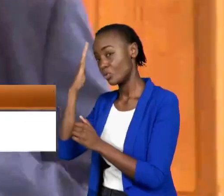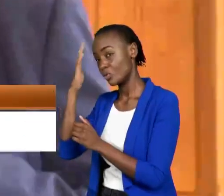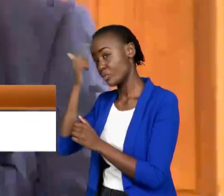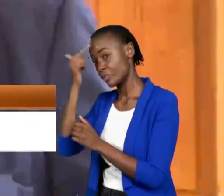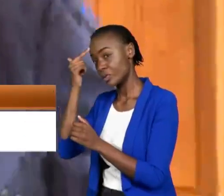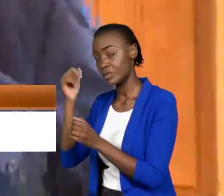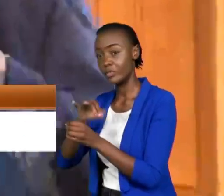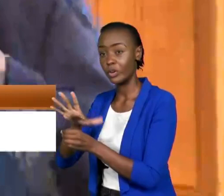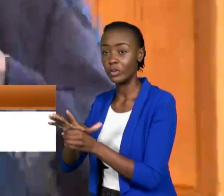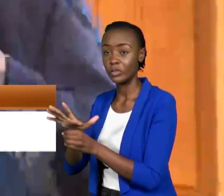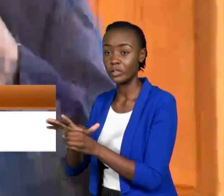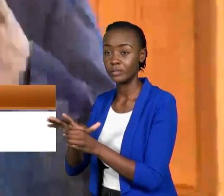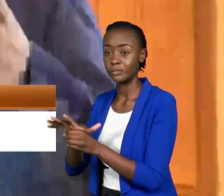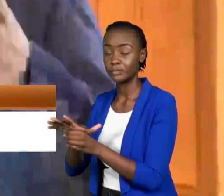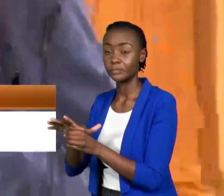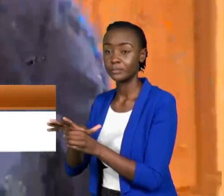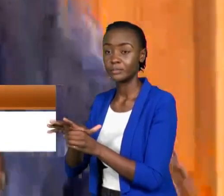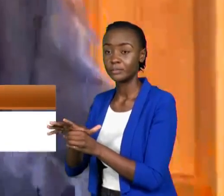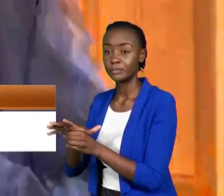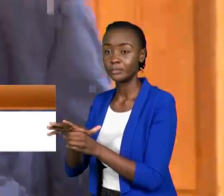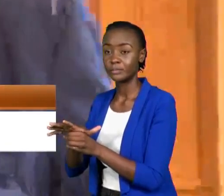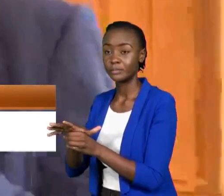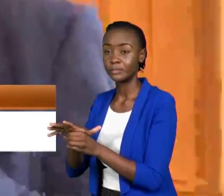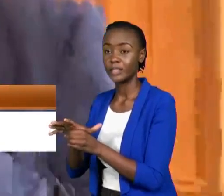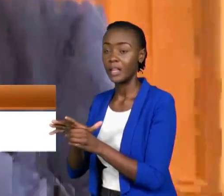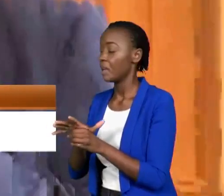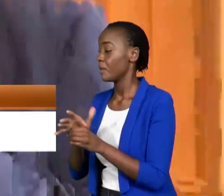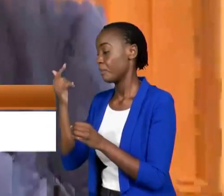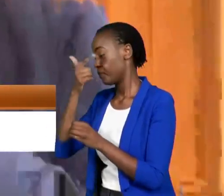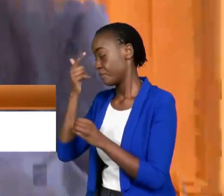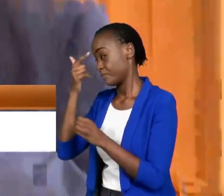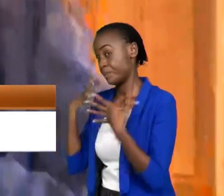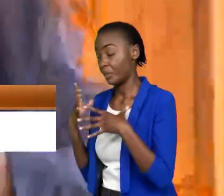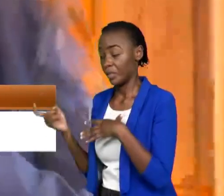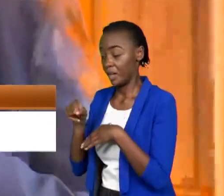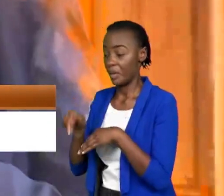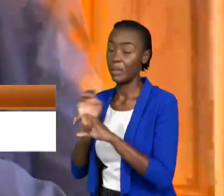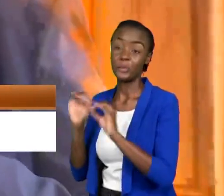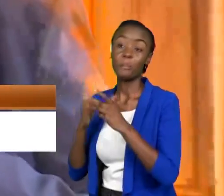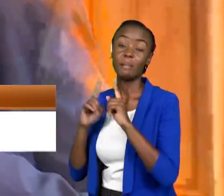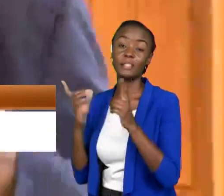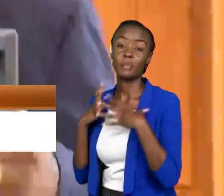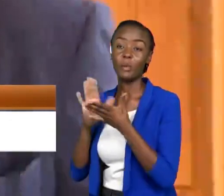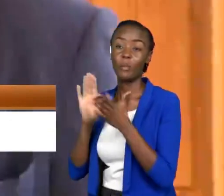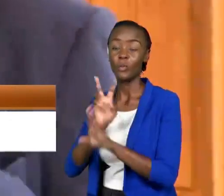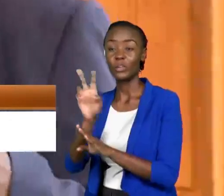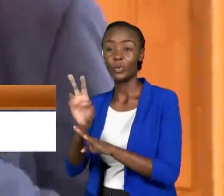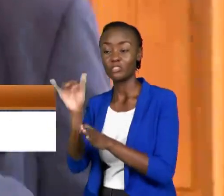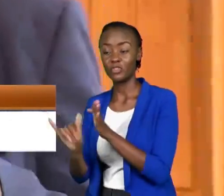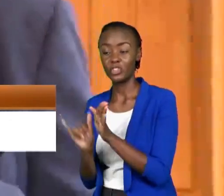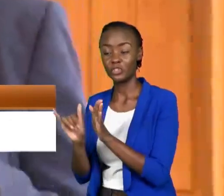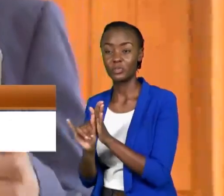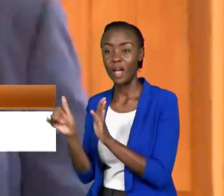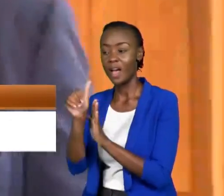COVID na watu wameshindwa kufika. Wengi watakuwa wanafuatilia katika YouTube, wengi watakuwa